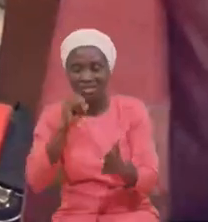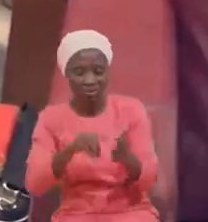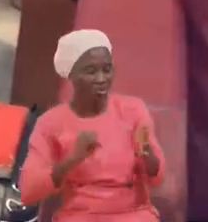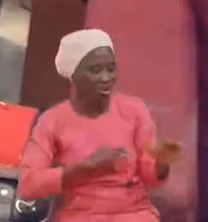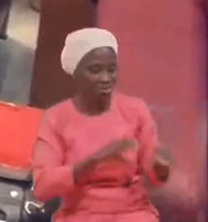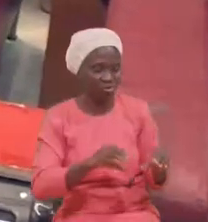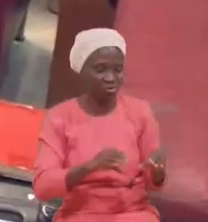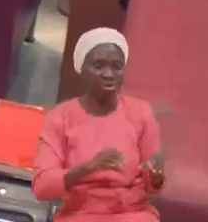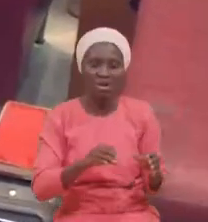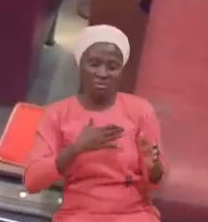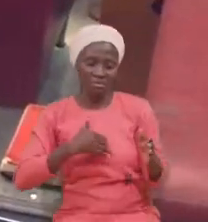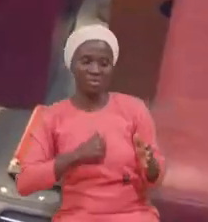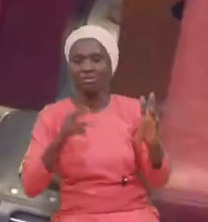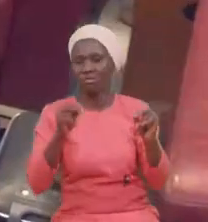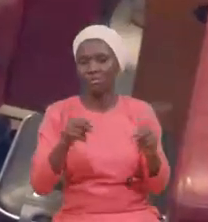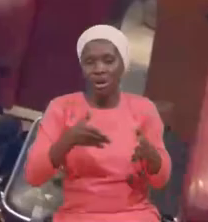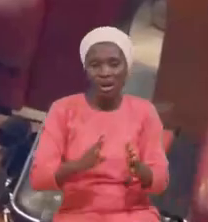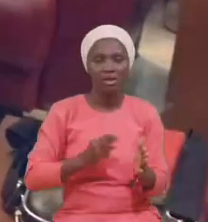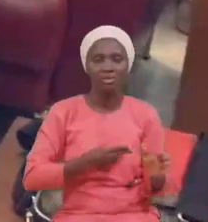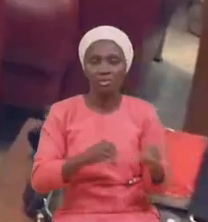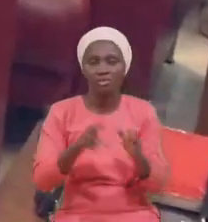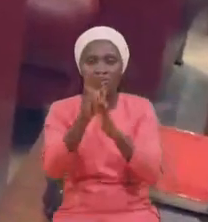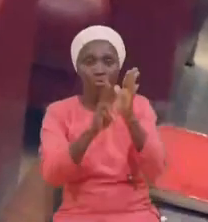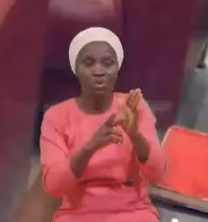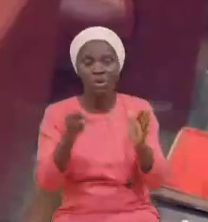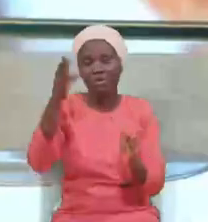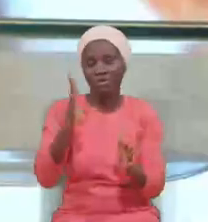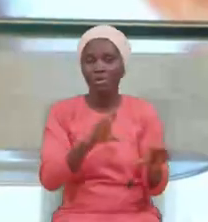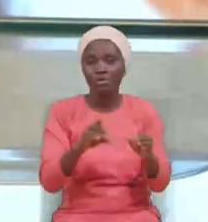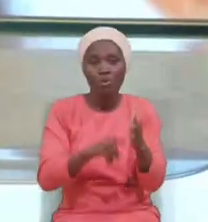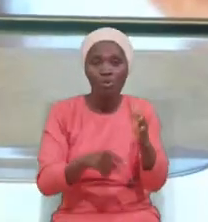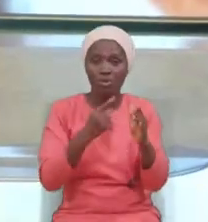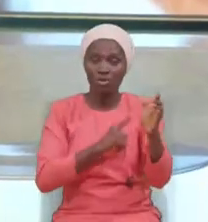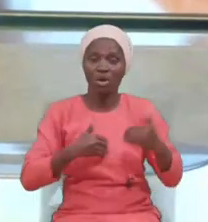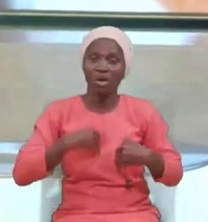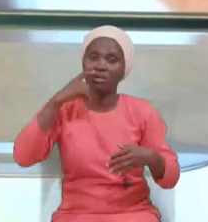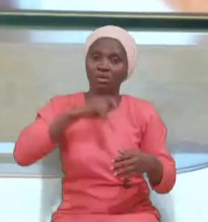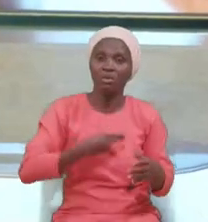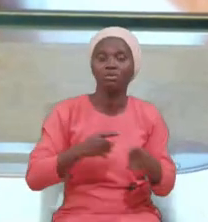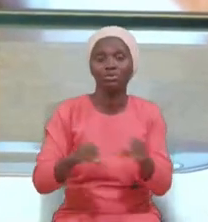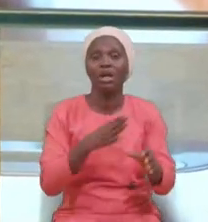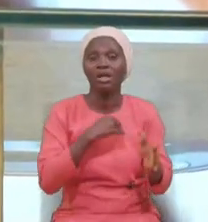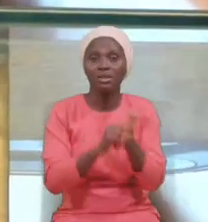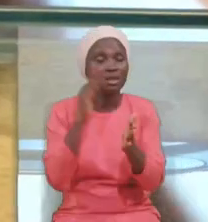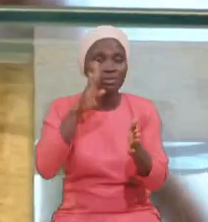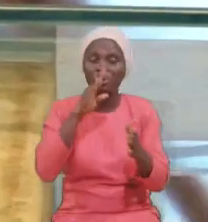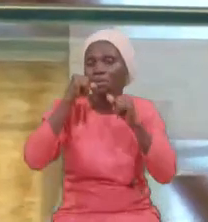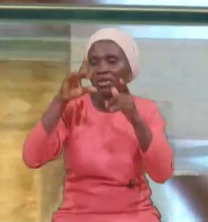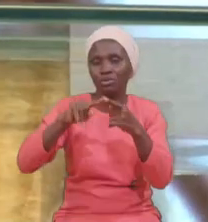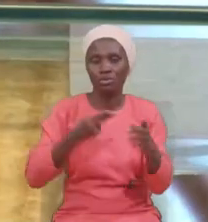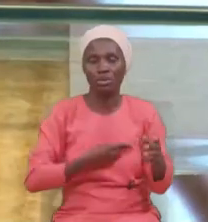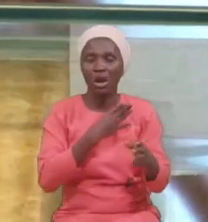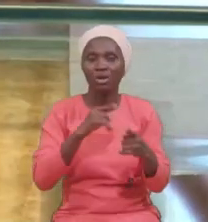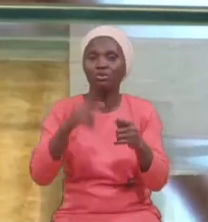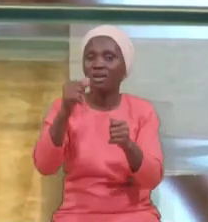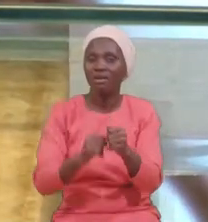voyez ce que je vais faire. Qu'on fasse la volonté de Dieu, qu'on fasse ce que le Seigneur nous a commandé de faire. Ce doit être une bénédiction pour